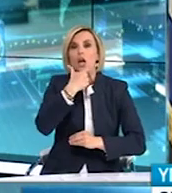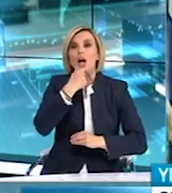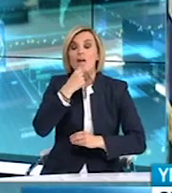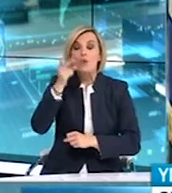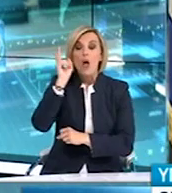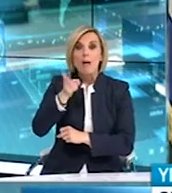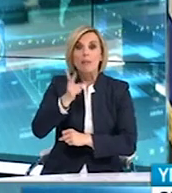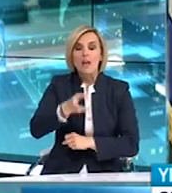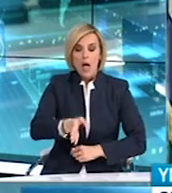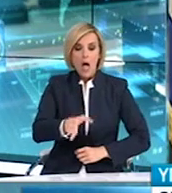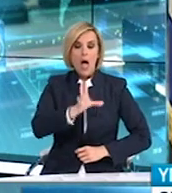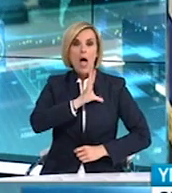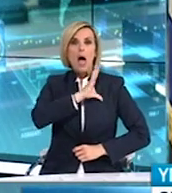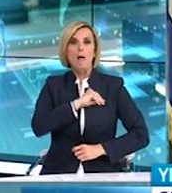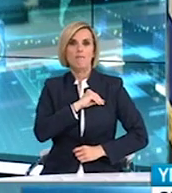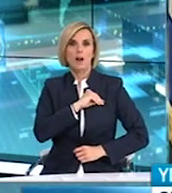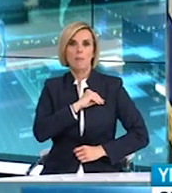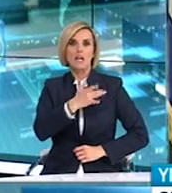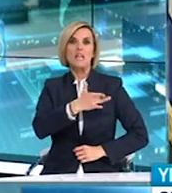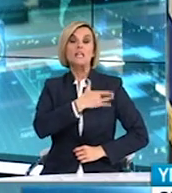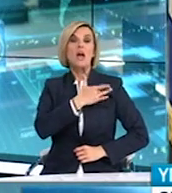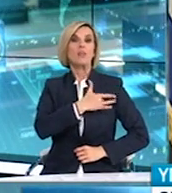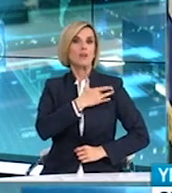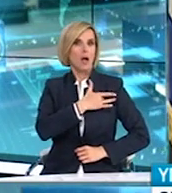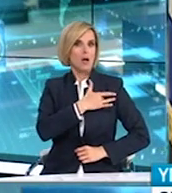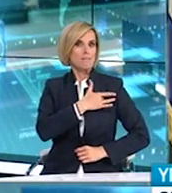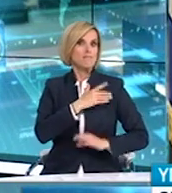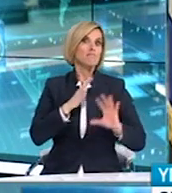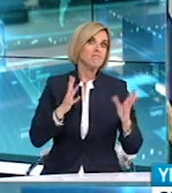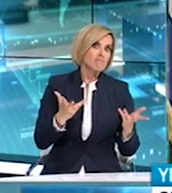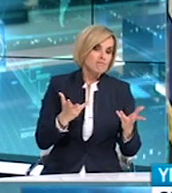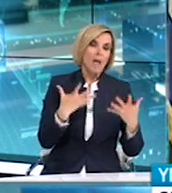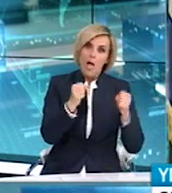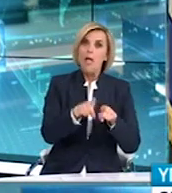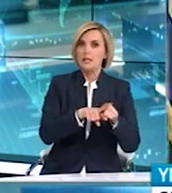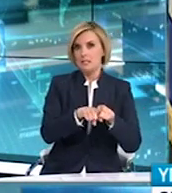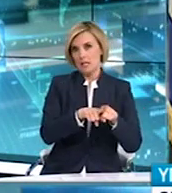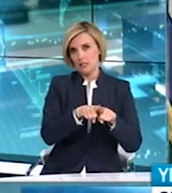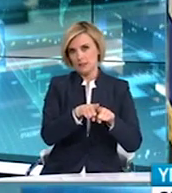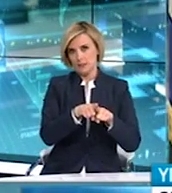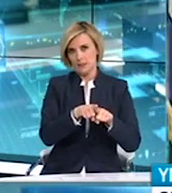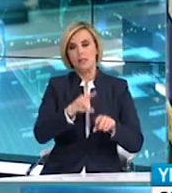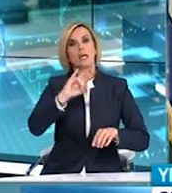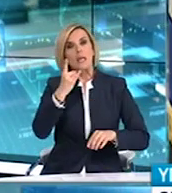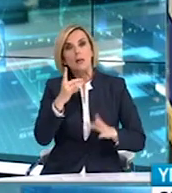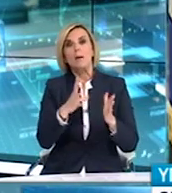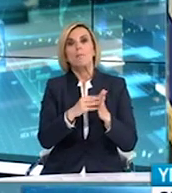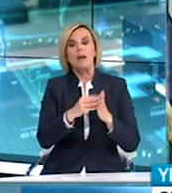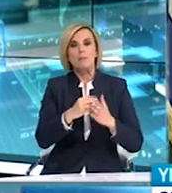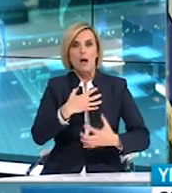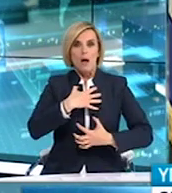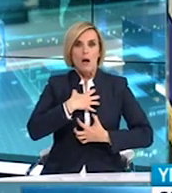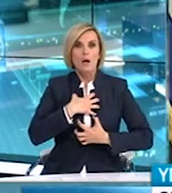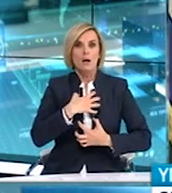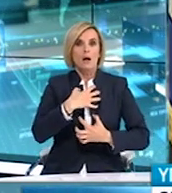ή καρδιακού συμβάντος για μία εβδομάδα μετά τη διάγνωση της γρίπης, ενώ η παρουσία οποιοδήποτε άλλο αναπνευστικού ιού αύξανε την πιθανότητα